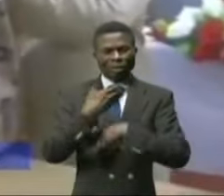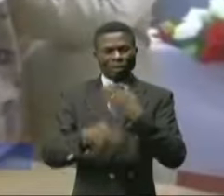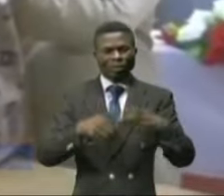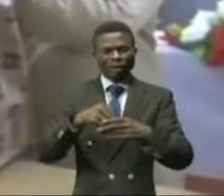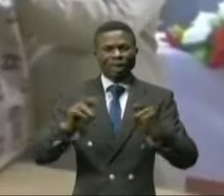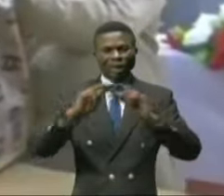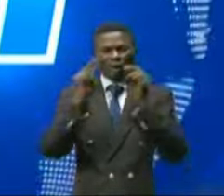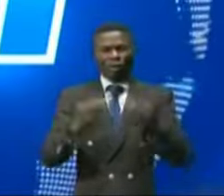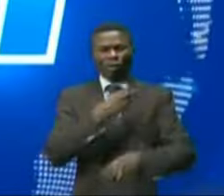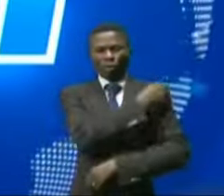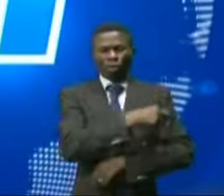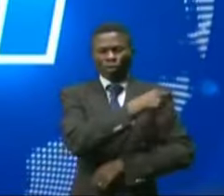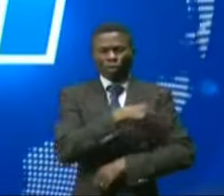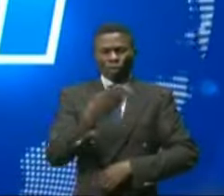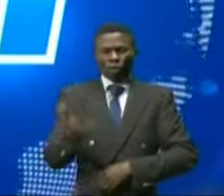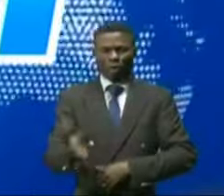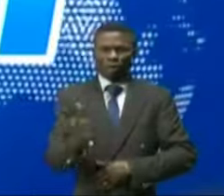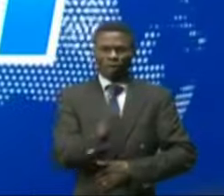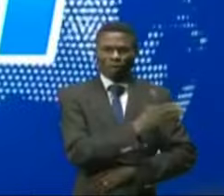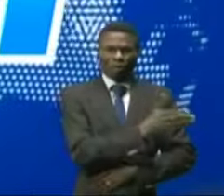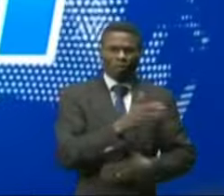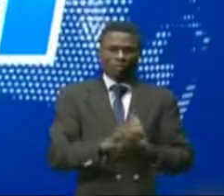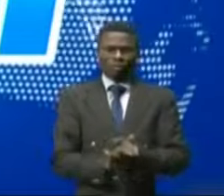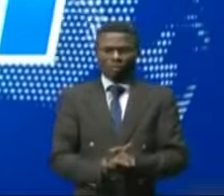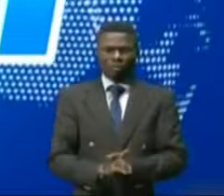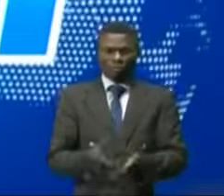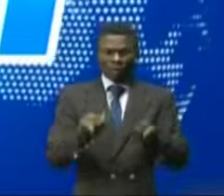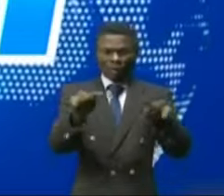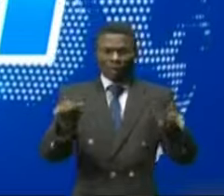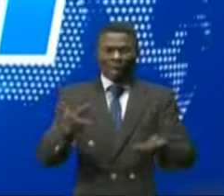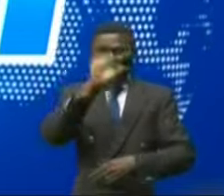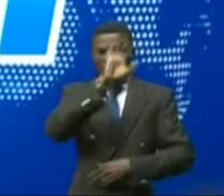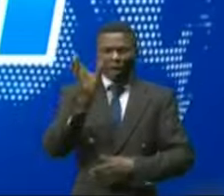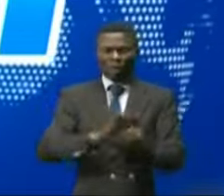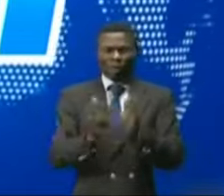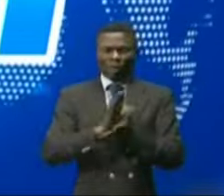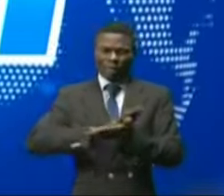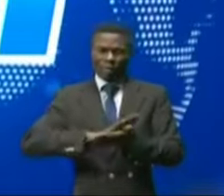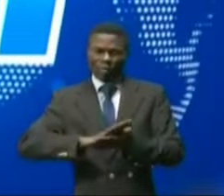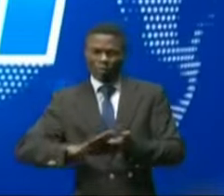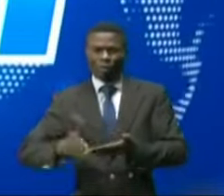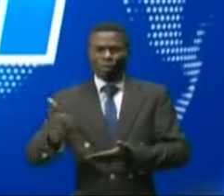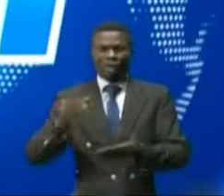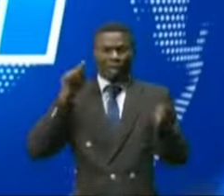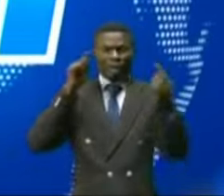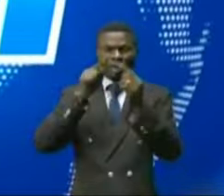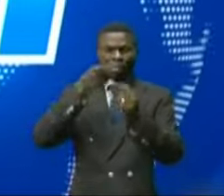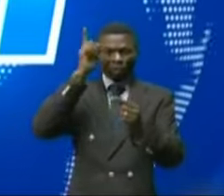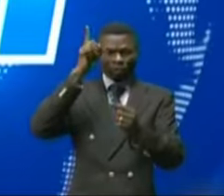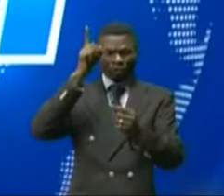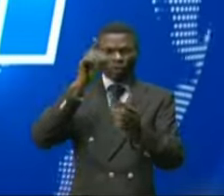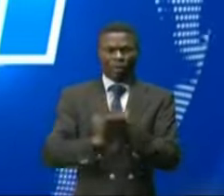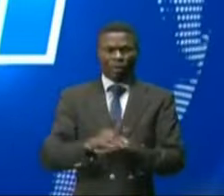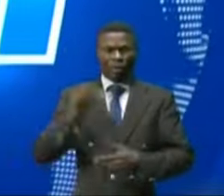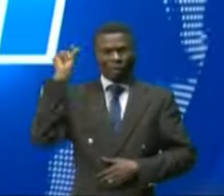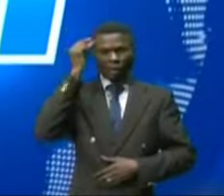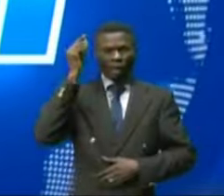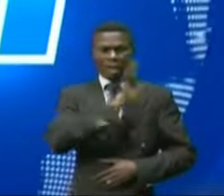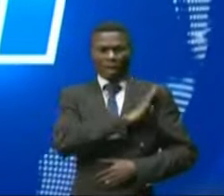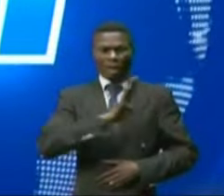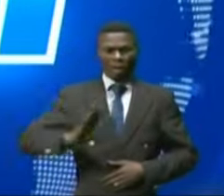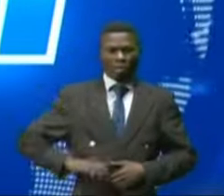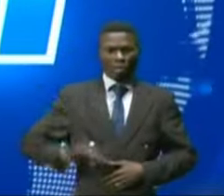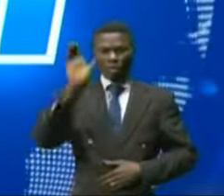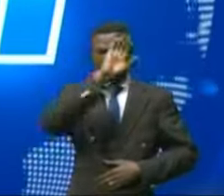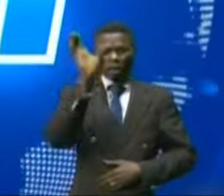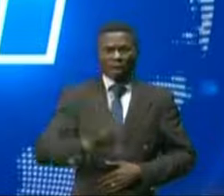alma mater. Assainir sa municipalité en vue de la rendre propre, c'est l'objectif que s'est fixé le bourgmestre de la commune